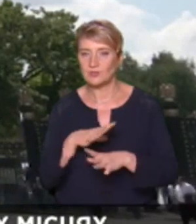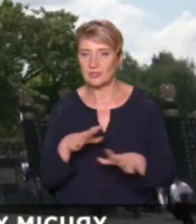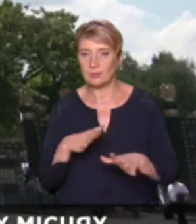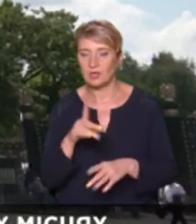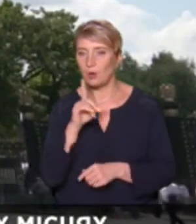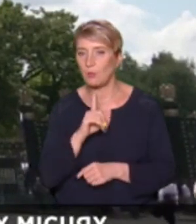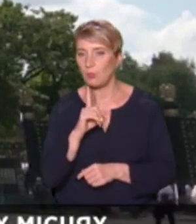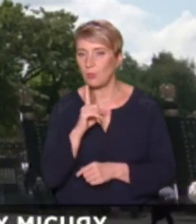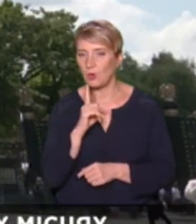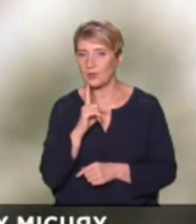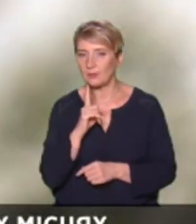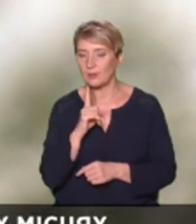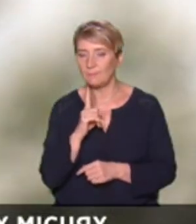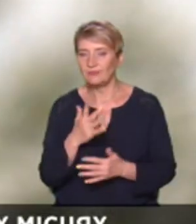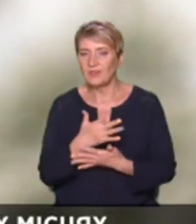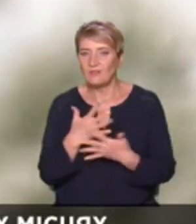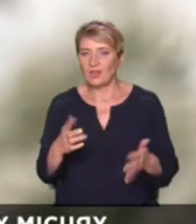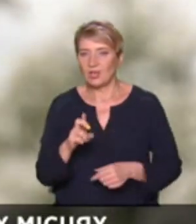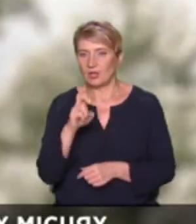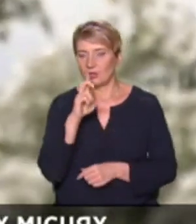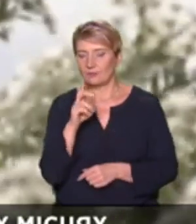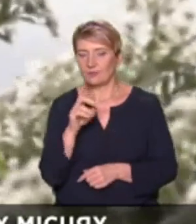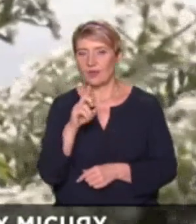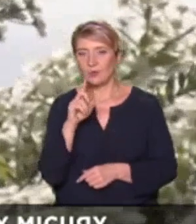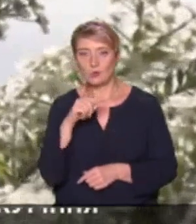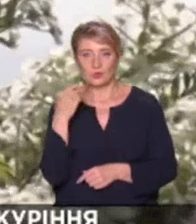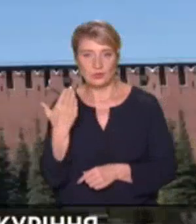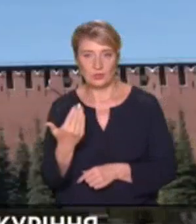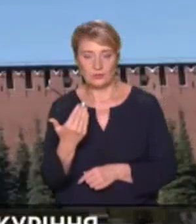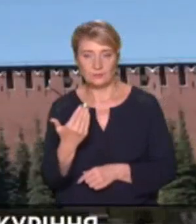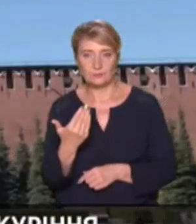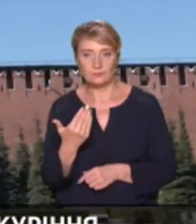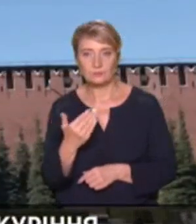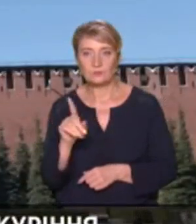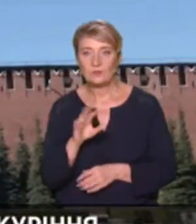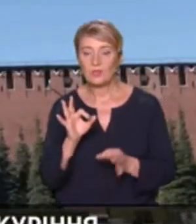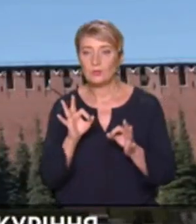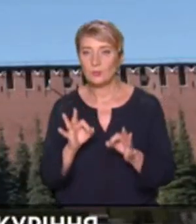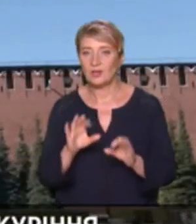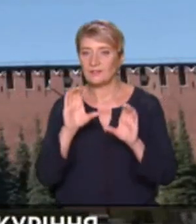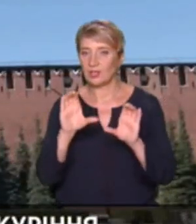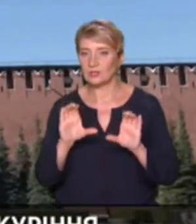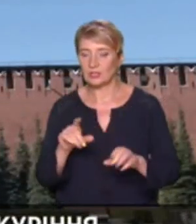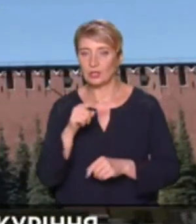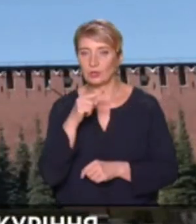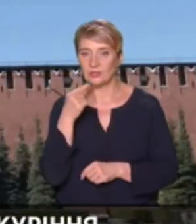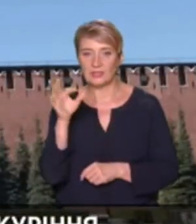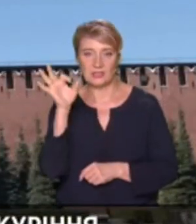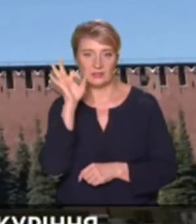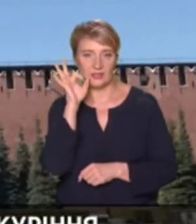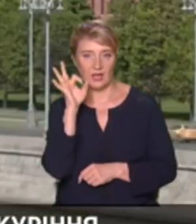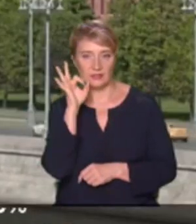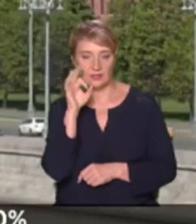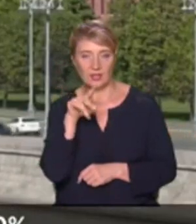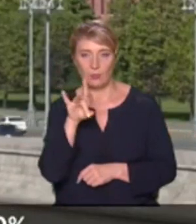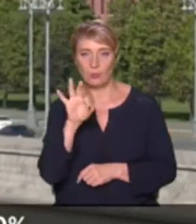Росія тріщить по швах, охочих застрибнути в останній вагон дедалі більше. Щоправда, у Конституції Росії навіть згадки про смерть